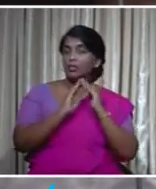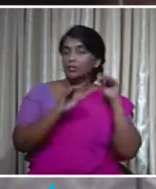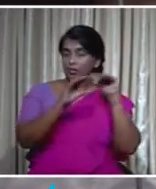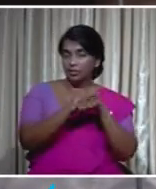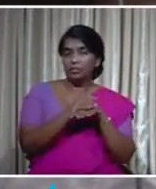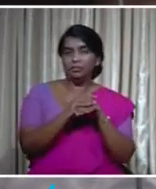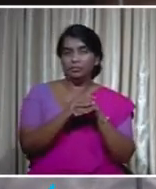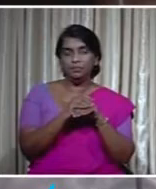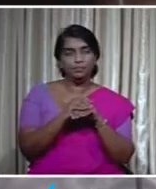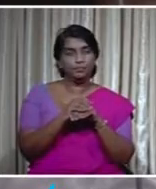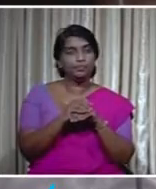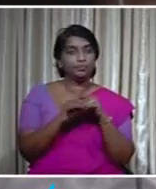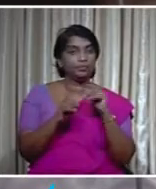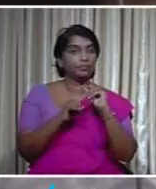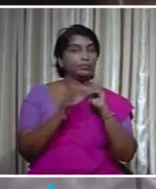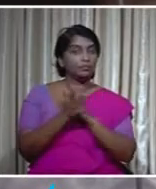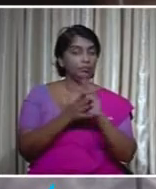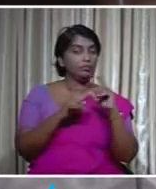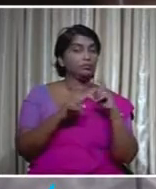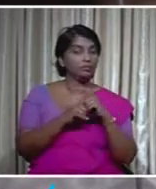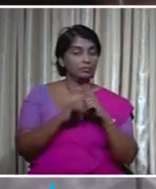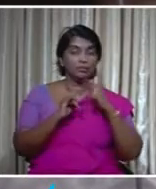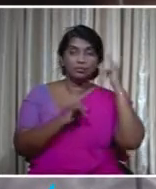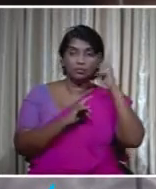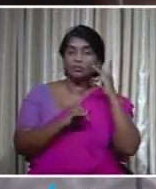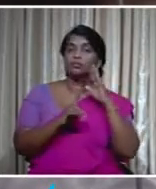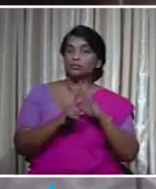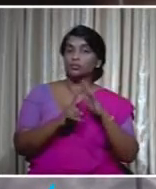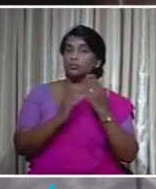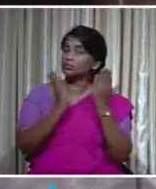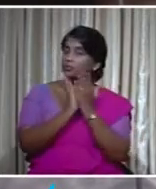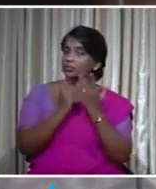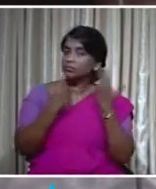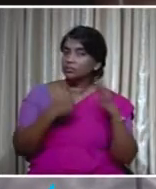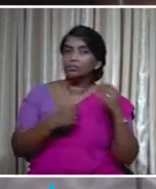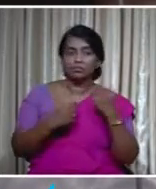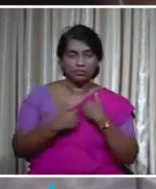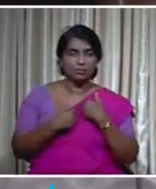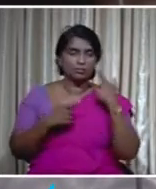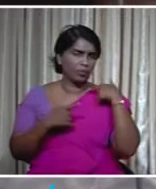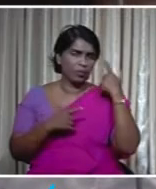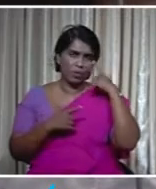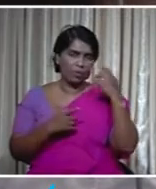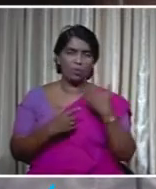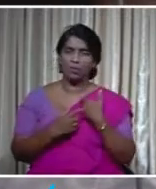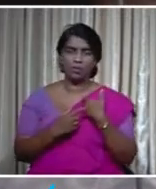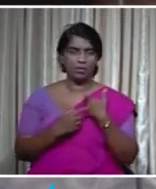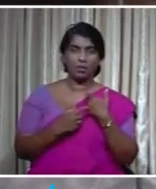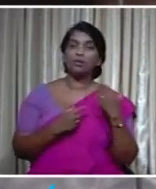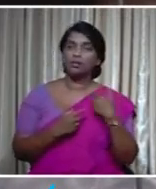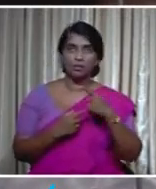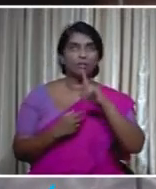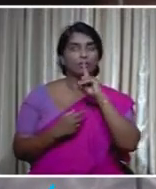படிப்பு முகாமைத்துவத்தையும் கற்றுக்கொண்ட ஒருவன் என்ற வகையில் நானும் எனக்கு தெரிந்த ஒரு கல்வி புலமையின் அடிப்படையிலே நான் உங்களுக்கு குறிப்பிட விரும்புகிறேன்.